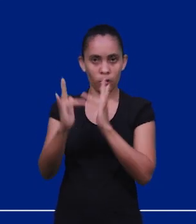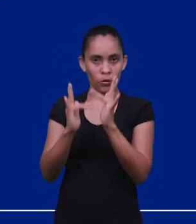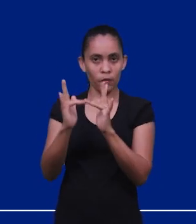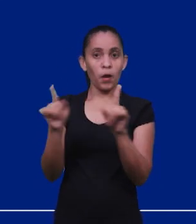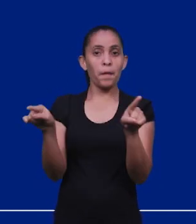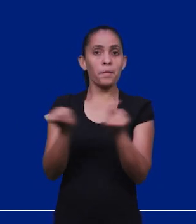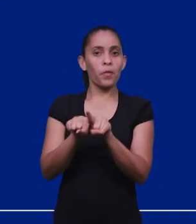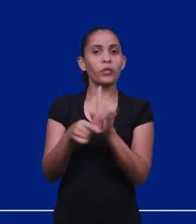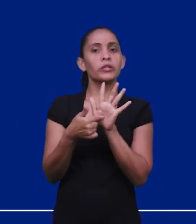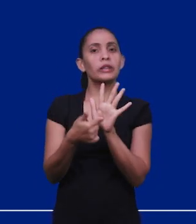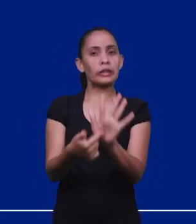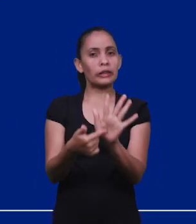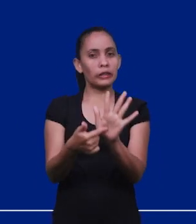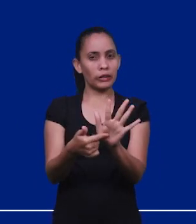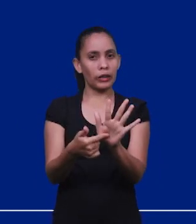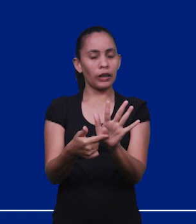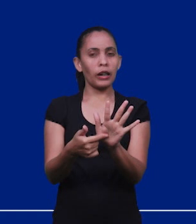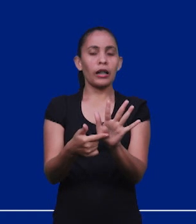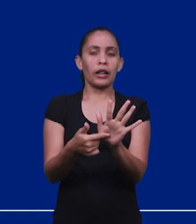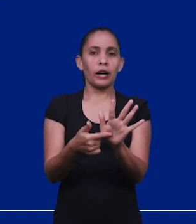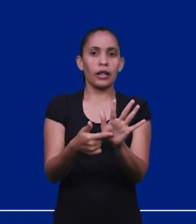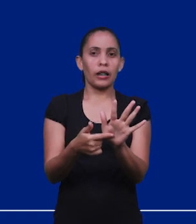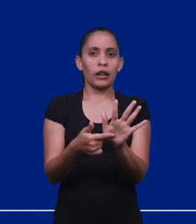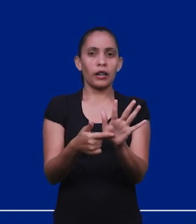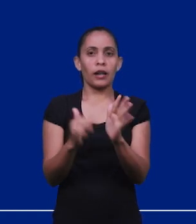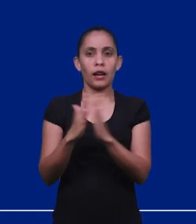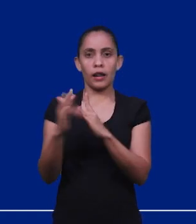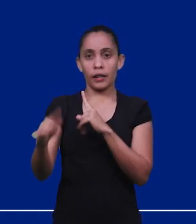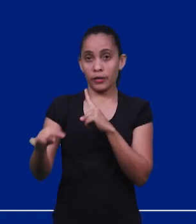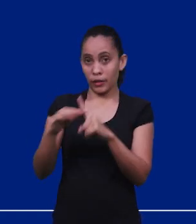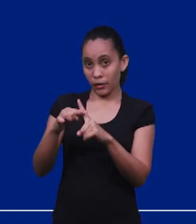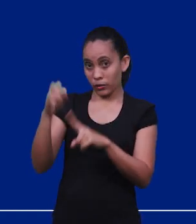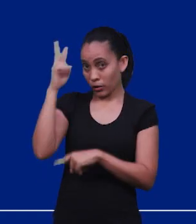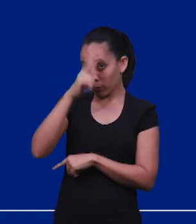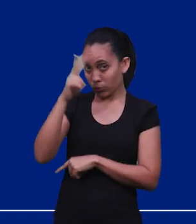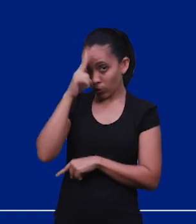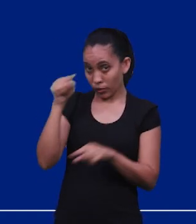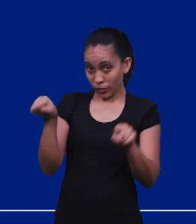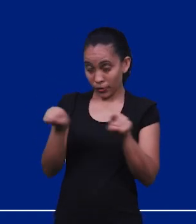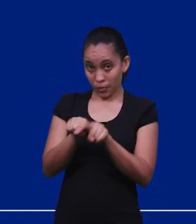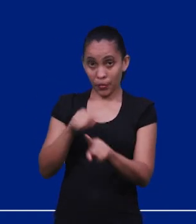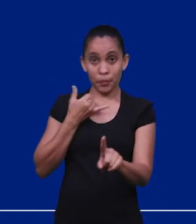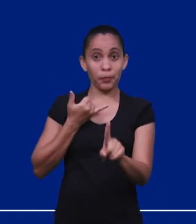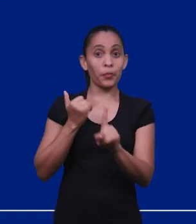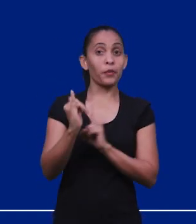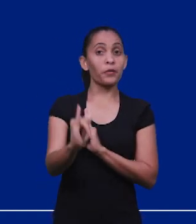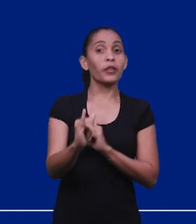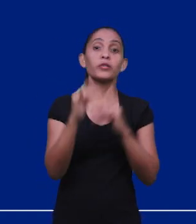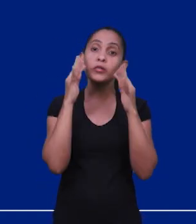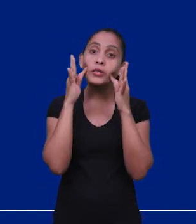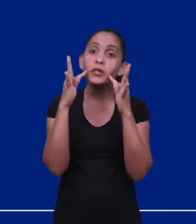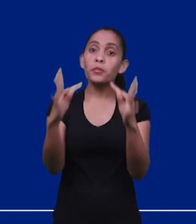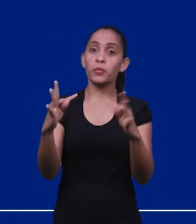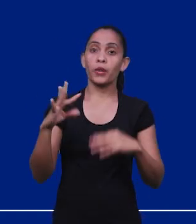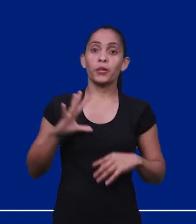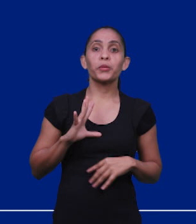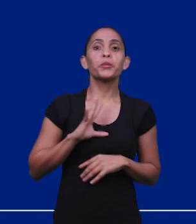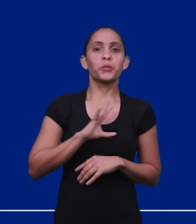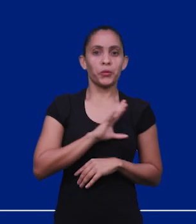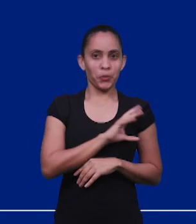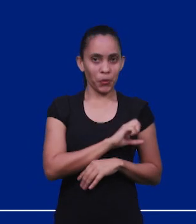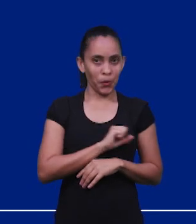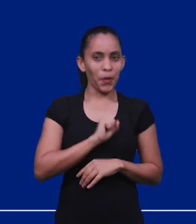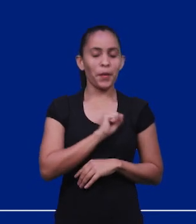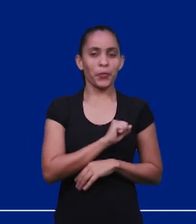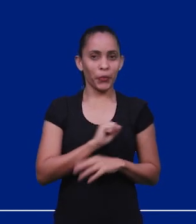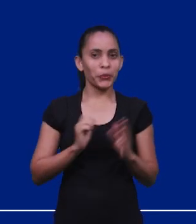visages de la fiancée parlent de l'identité de l'Église dans ces diverses périodes historiques, prophétiques, en témoignant de son